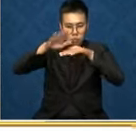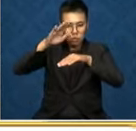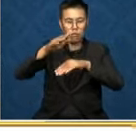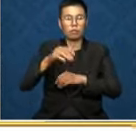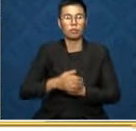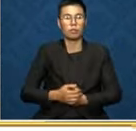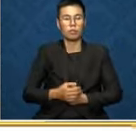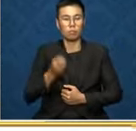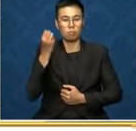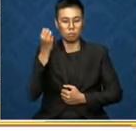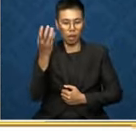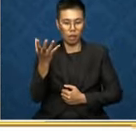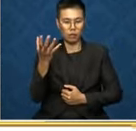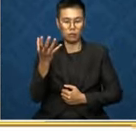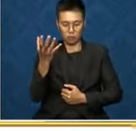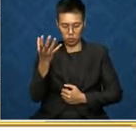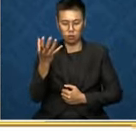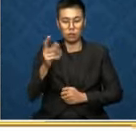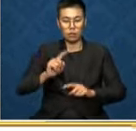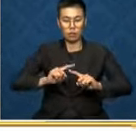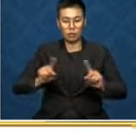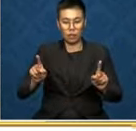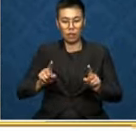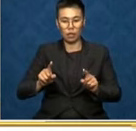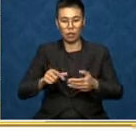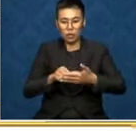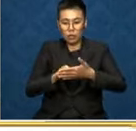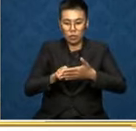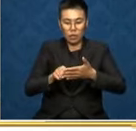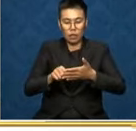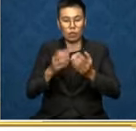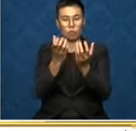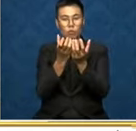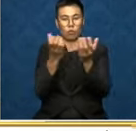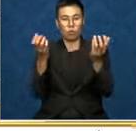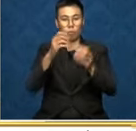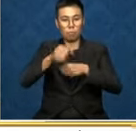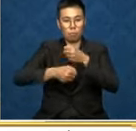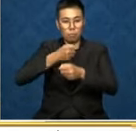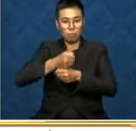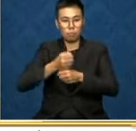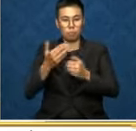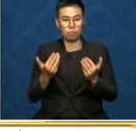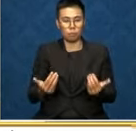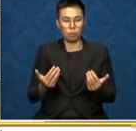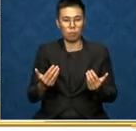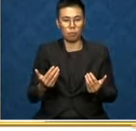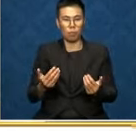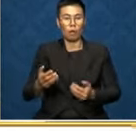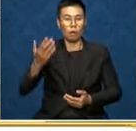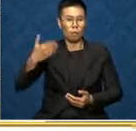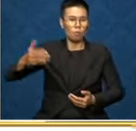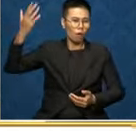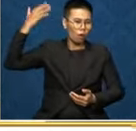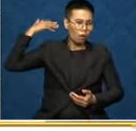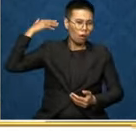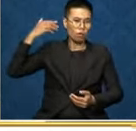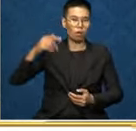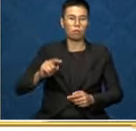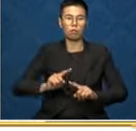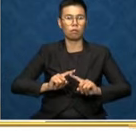เสียงข้างมากของผู้มาใช้สิทธิ์แต่ว่าบรรยากาศของการแก้ไขรัฐธรรมนูญในปีนี้กับเมื่อหลายปีก่อนมันไม่เหมือนกันนะคะ